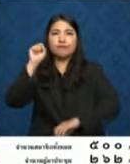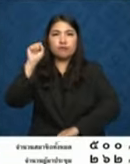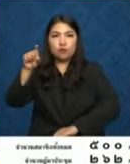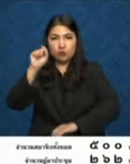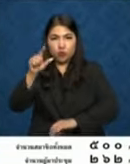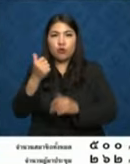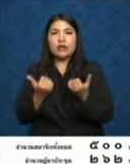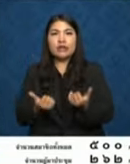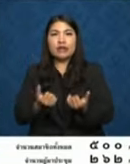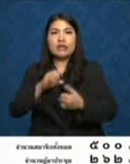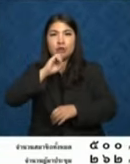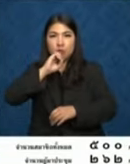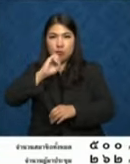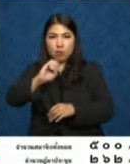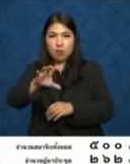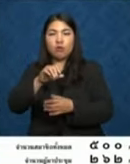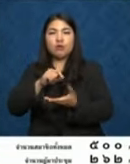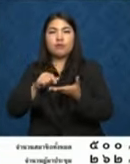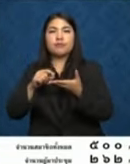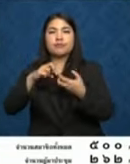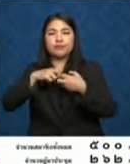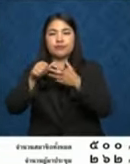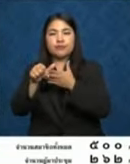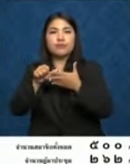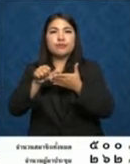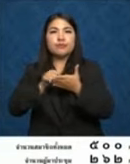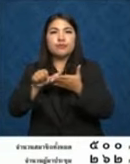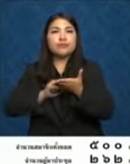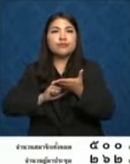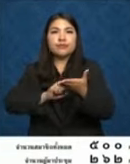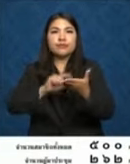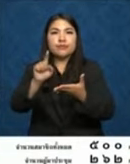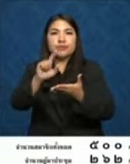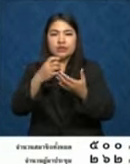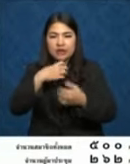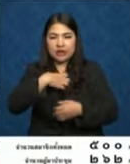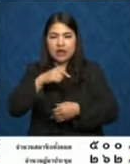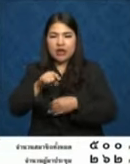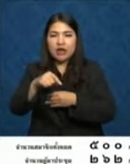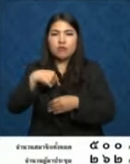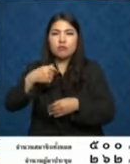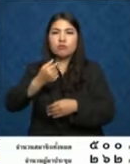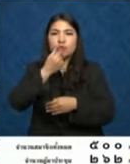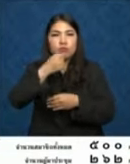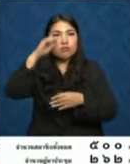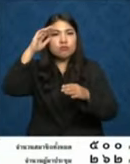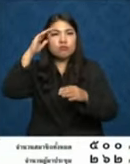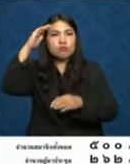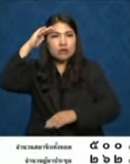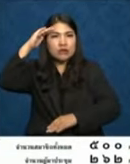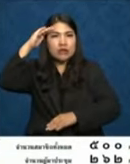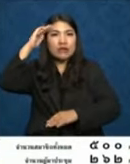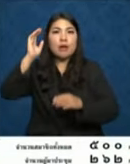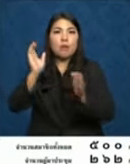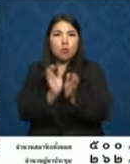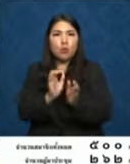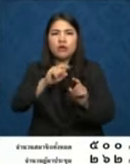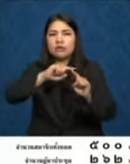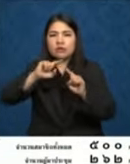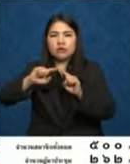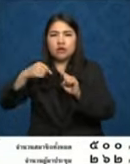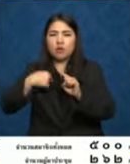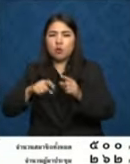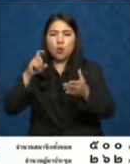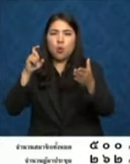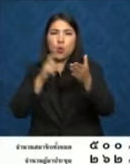ที่ผมอยากจะนำเสนอท่านประธานคือเนื่องจากเวลาเร่งด่วนนั้นอยากจะให้จราจรหรือตำรวจนั้นเรื่องไฟแดงให้มากด